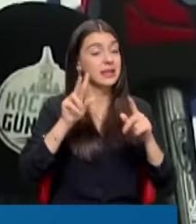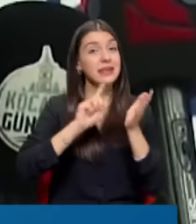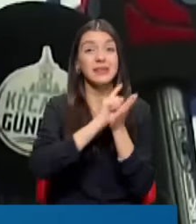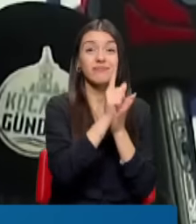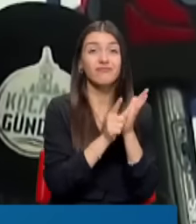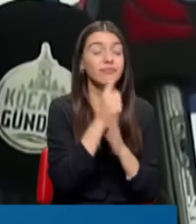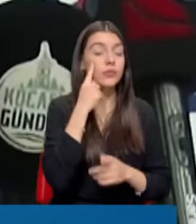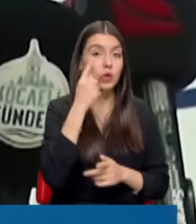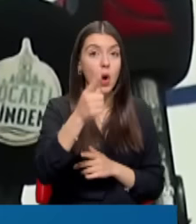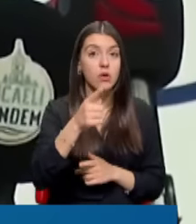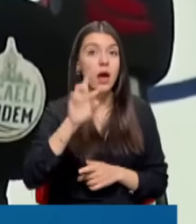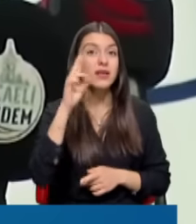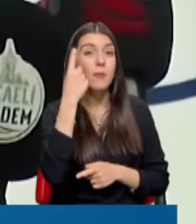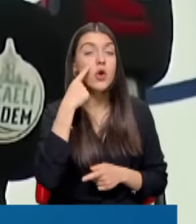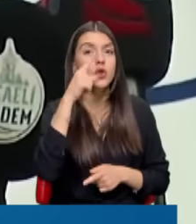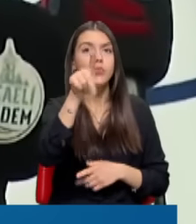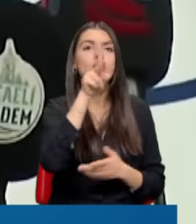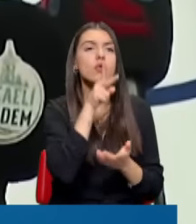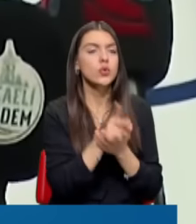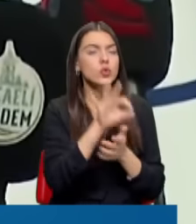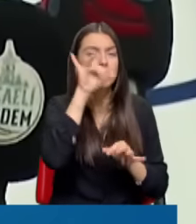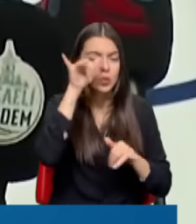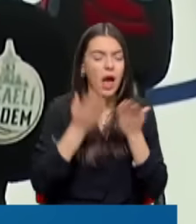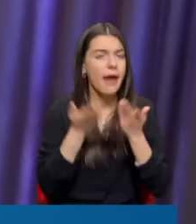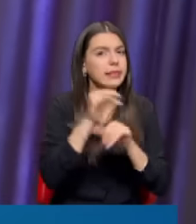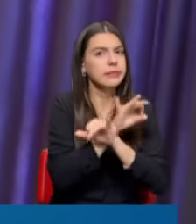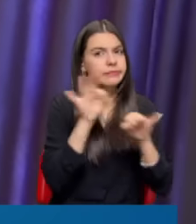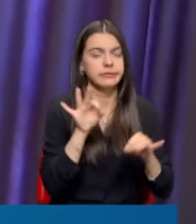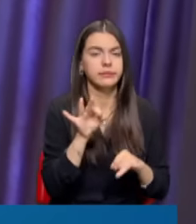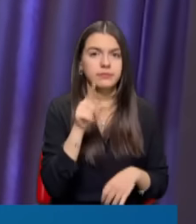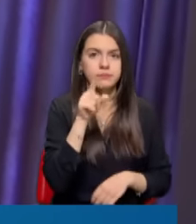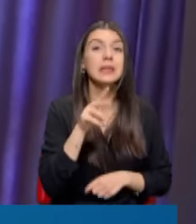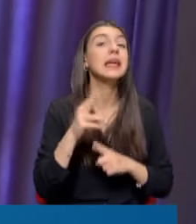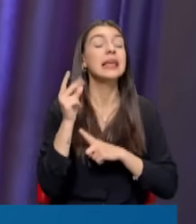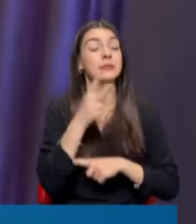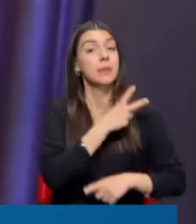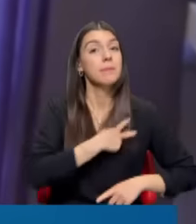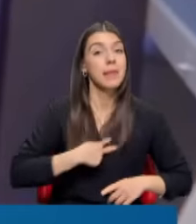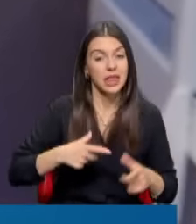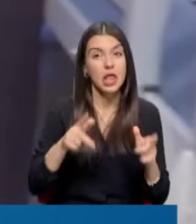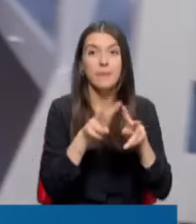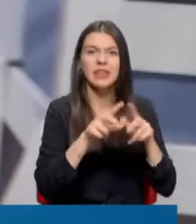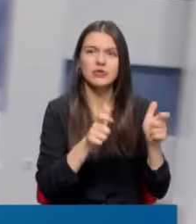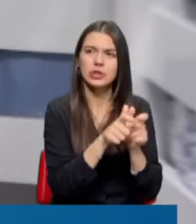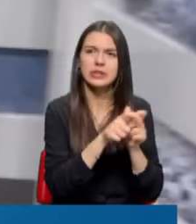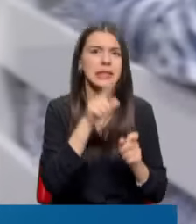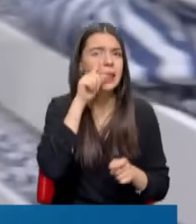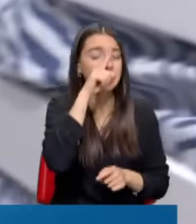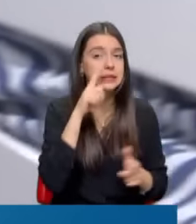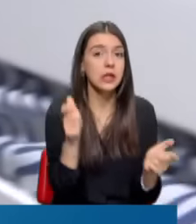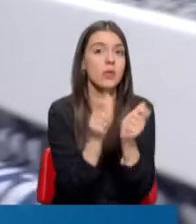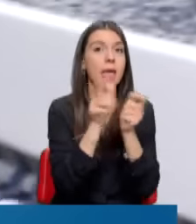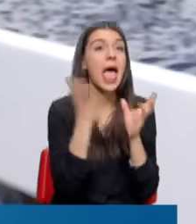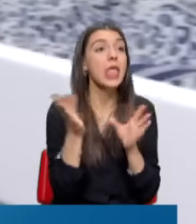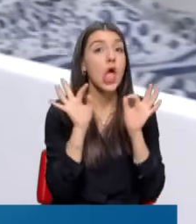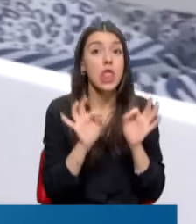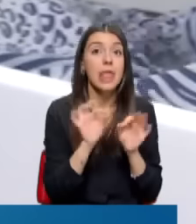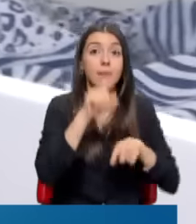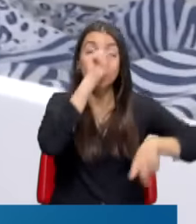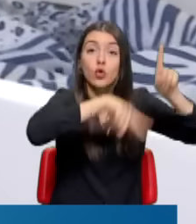bu tahsis hukuksuzdur, bu tahsis yanlıştır. İzmit Belediye Meclisi'nin Nisan ayı toplantısında en önemli gündem